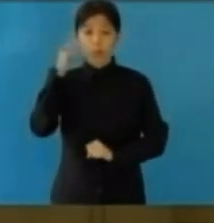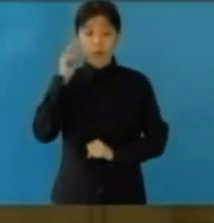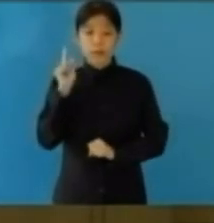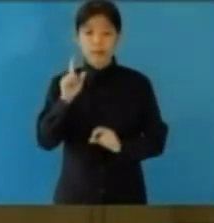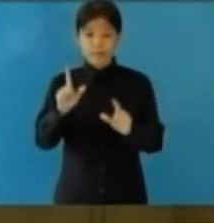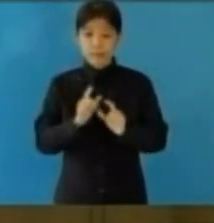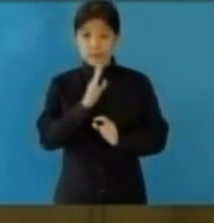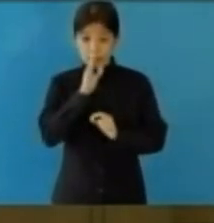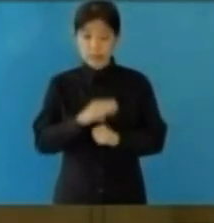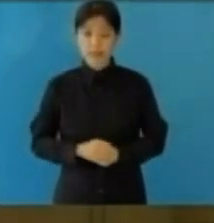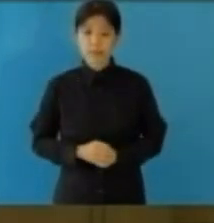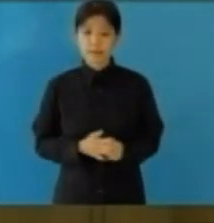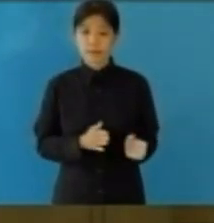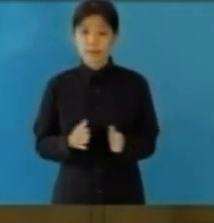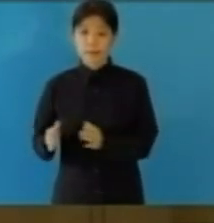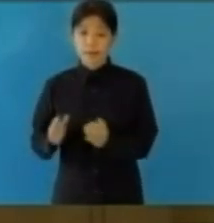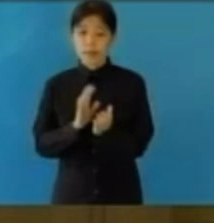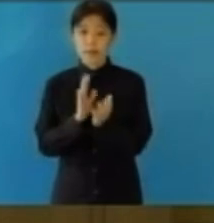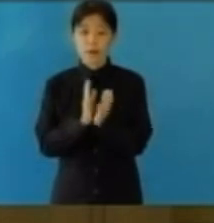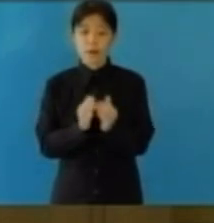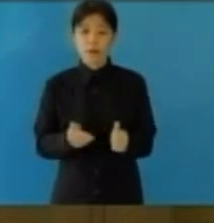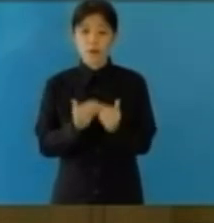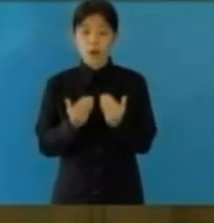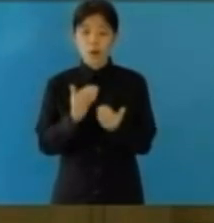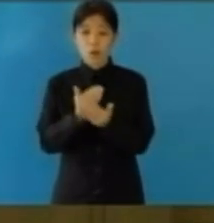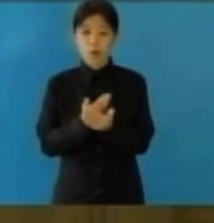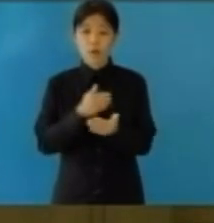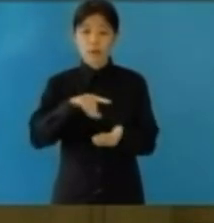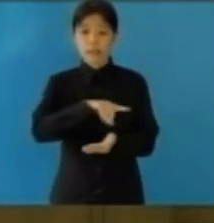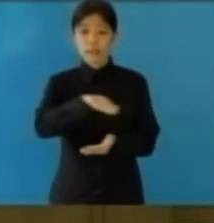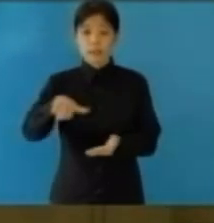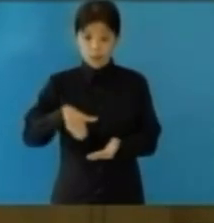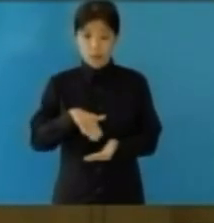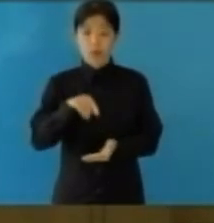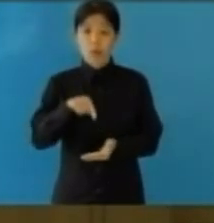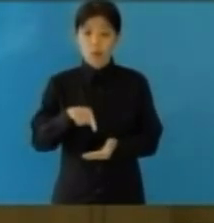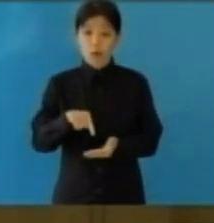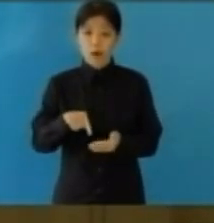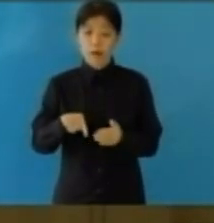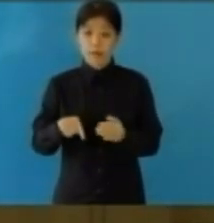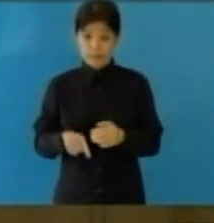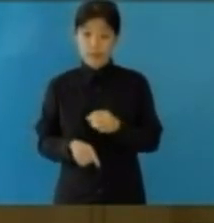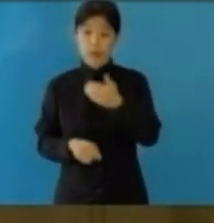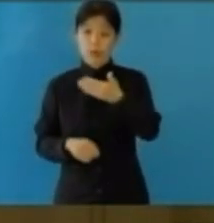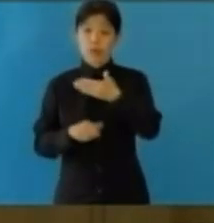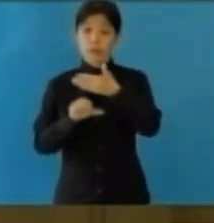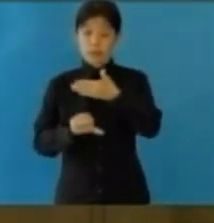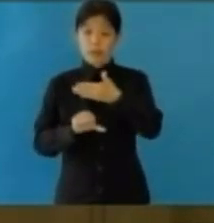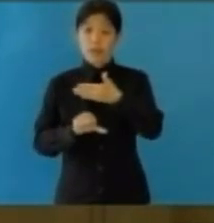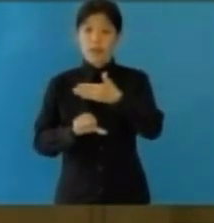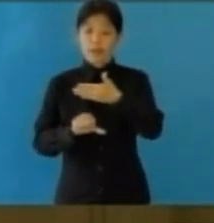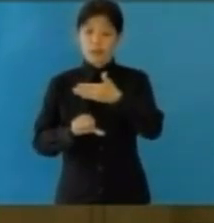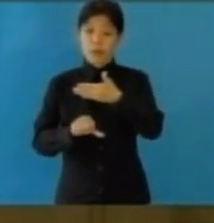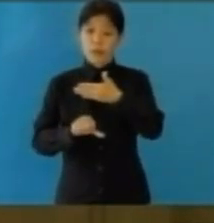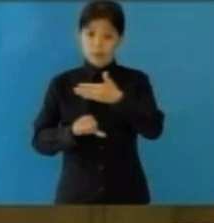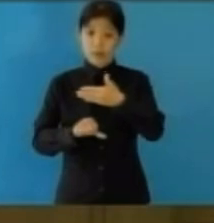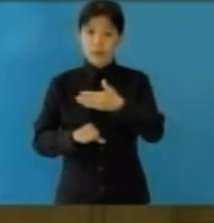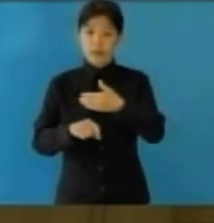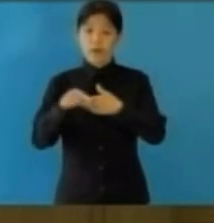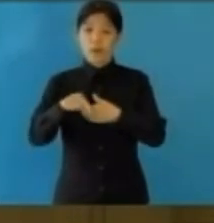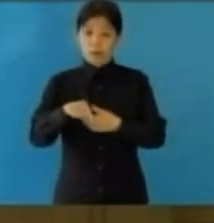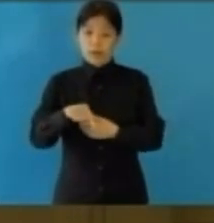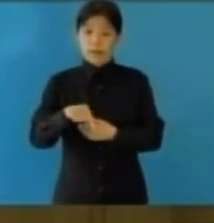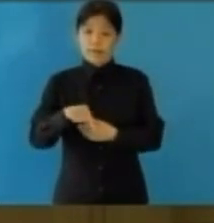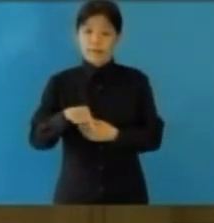ください。次に桜川丘の洋学校の跡地です。この一部は、今月5日に開始されました医療的ケア児ですね、このセンター使用されてま